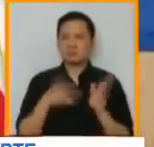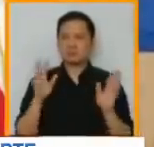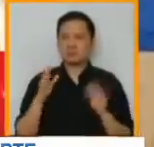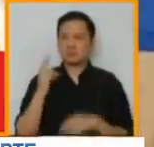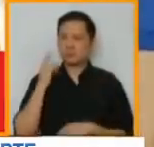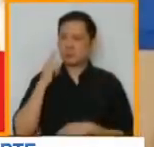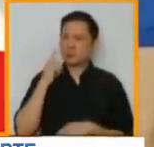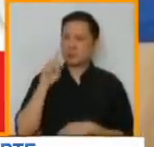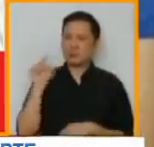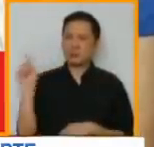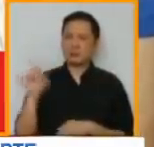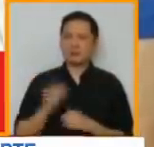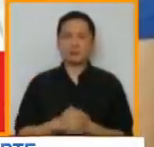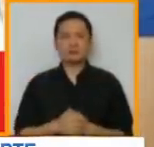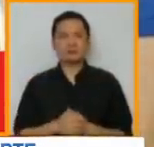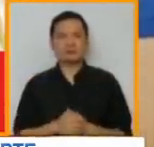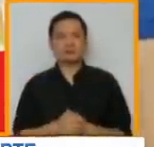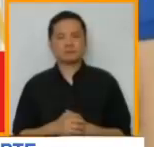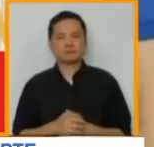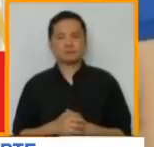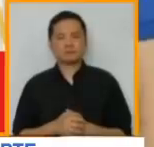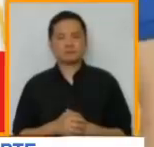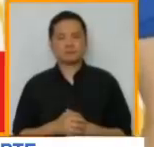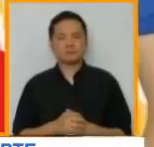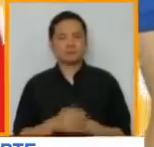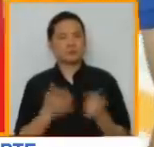ititinda. Ano na lang kabuhayan?